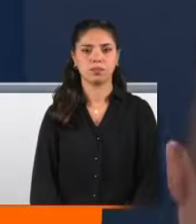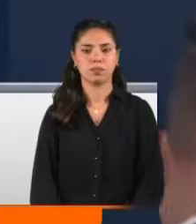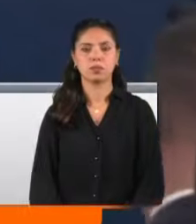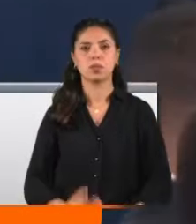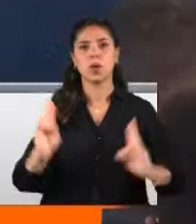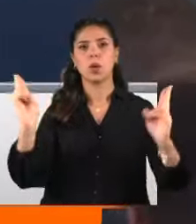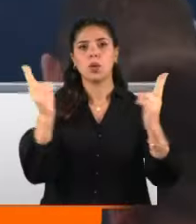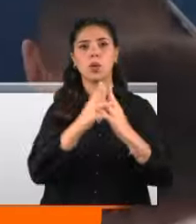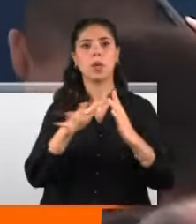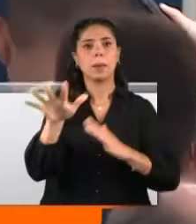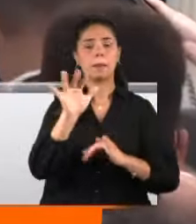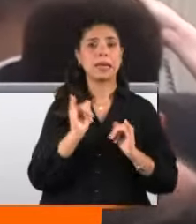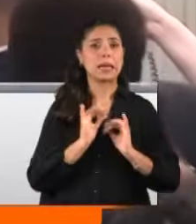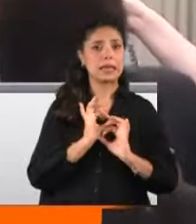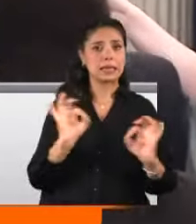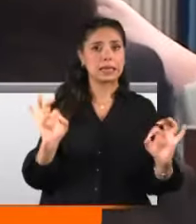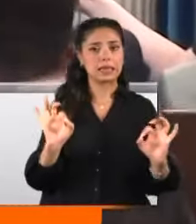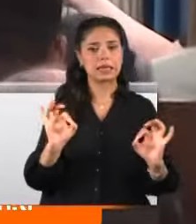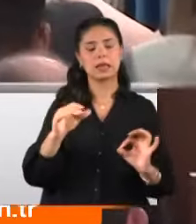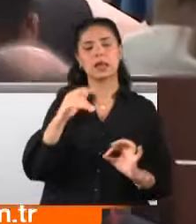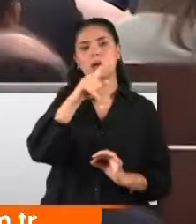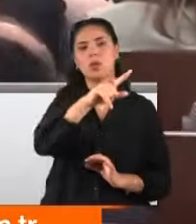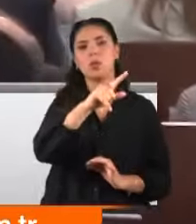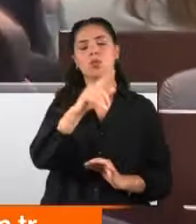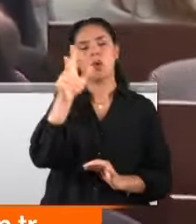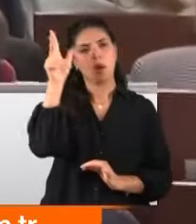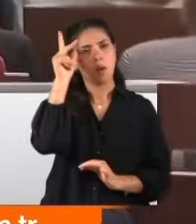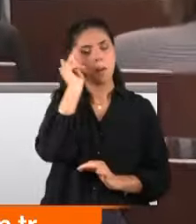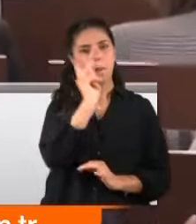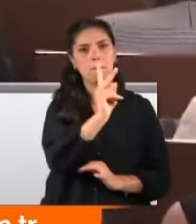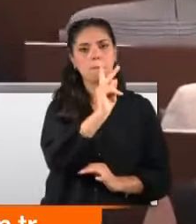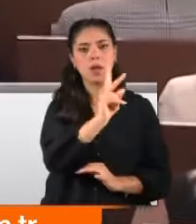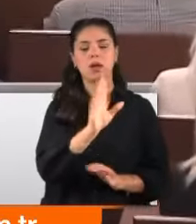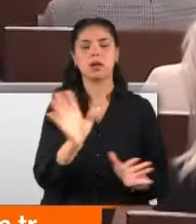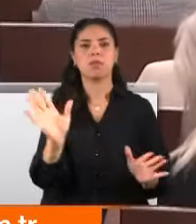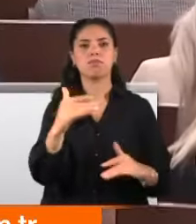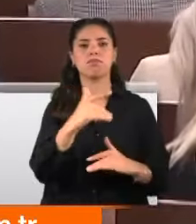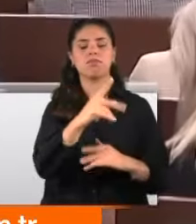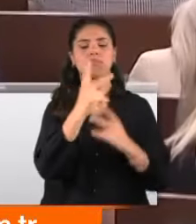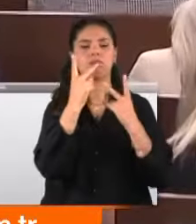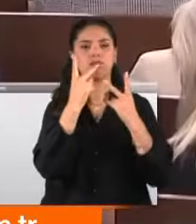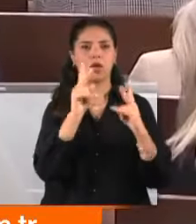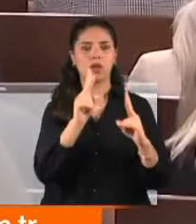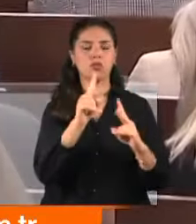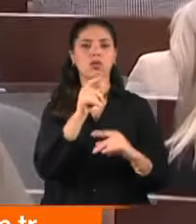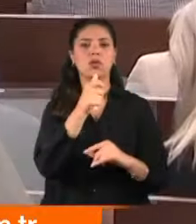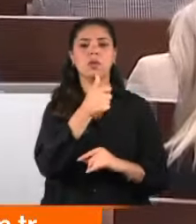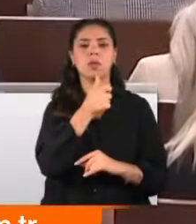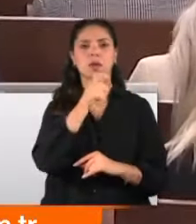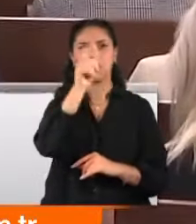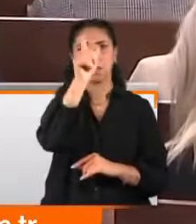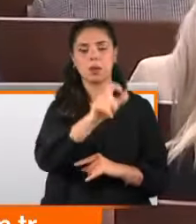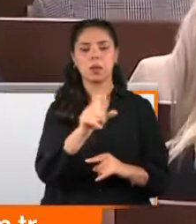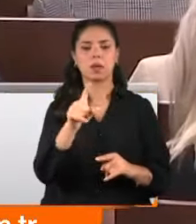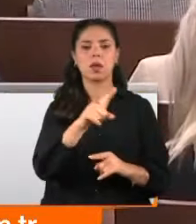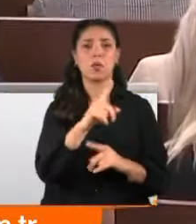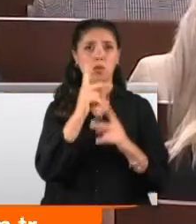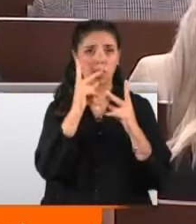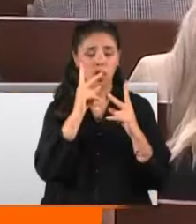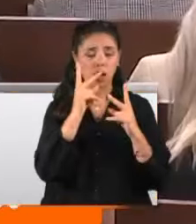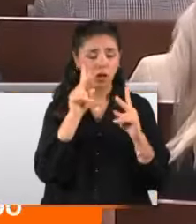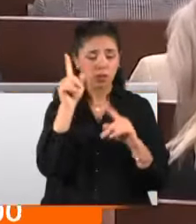Dünya diken üzerindeyken Beyaz Saray Ulusal Güvenlik Sözcüsü John Kirby yaptığı açıklamayla tansiyon yükseltti. Saldırının bu